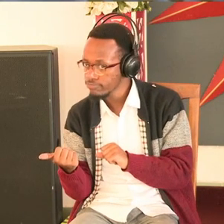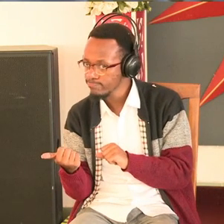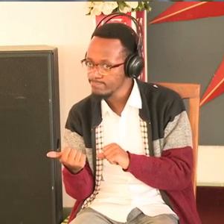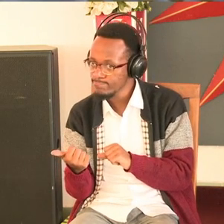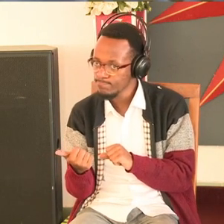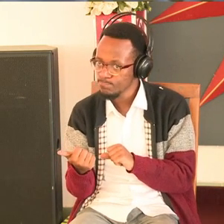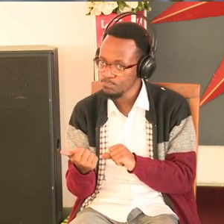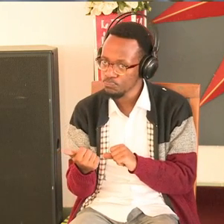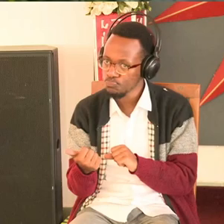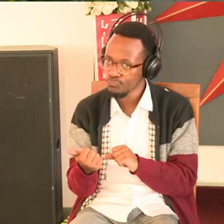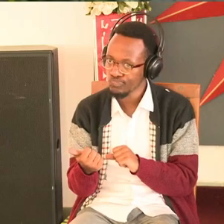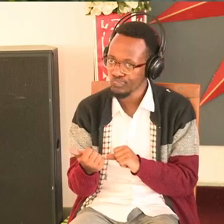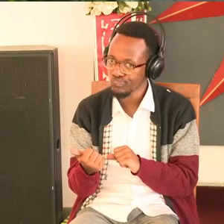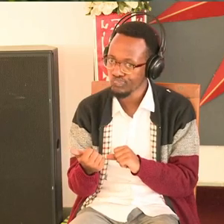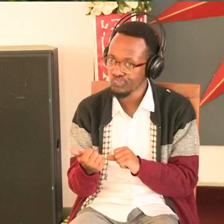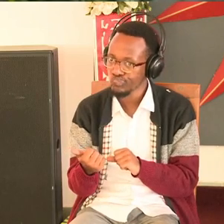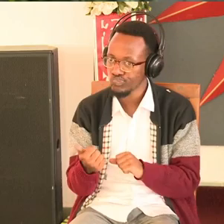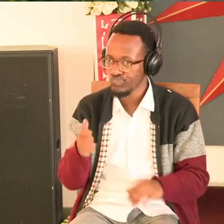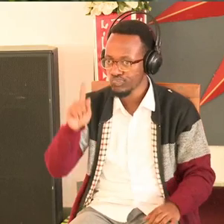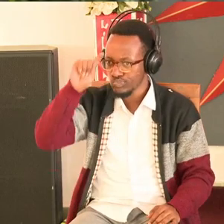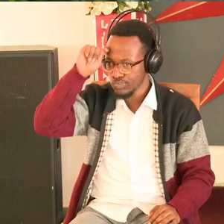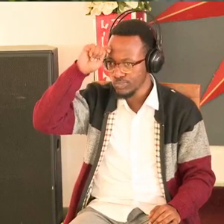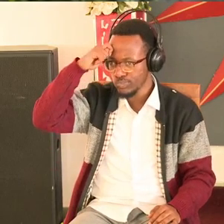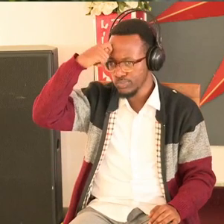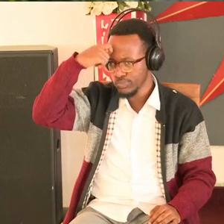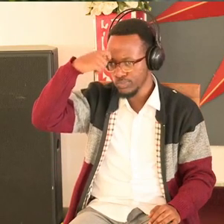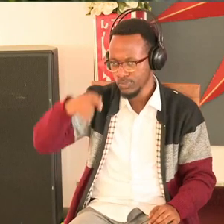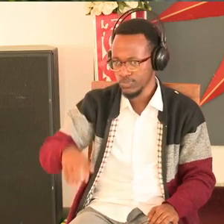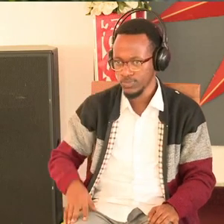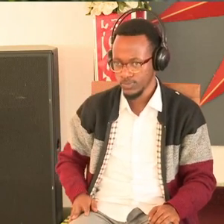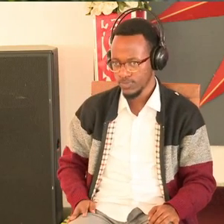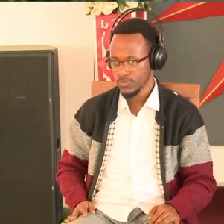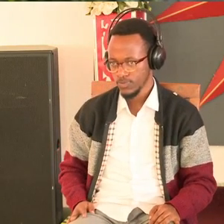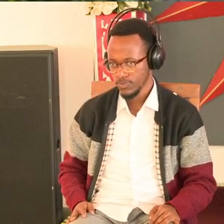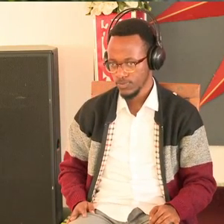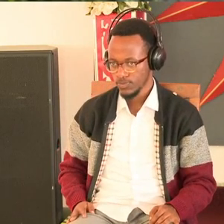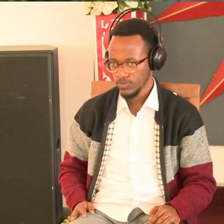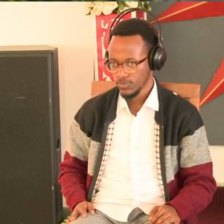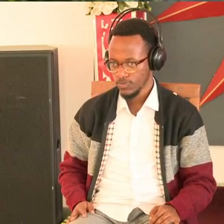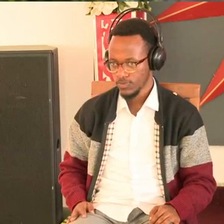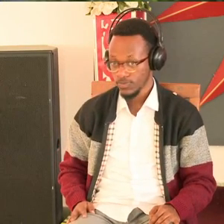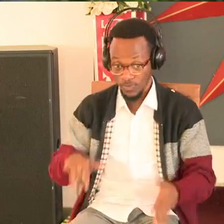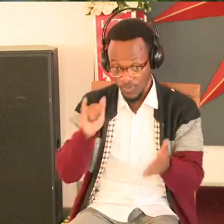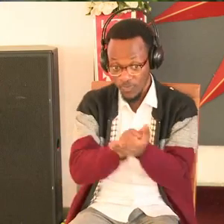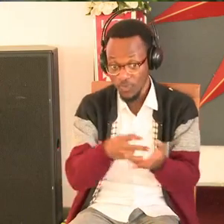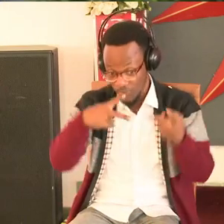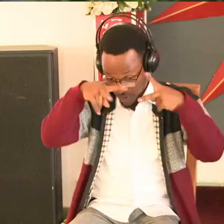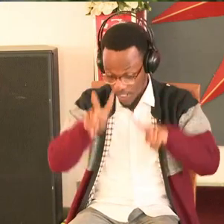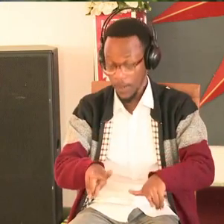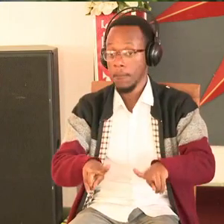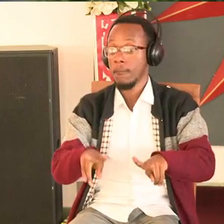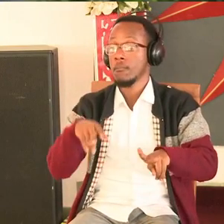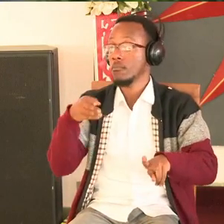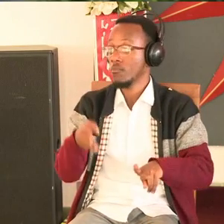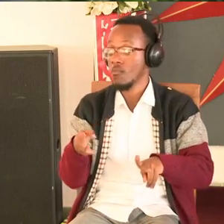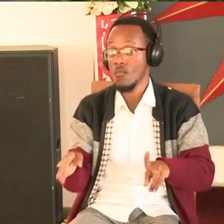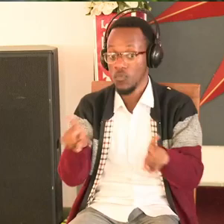abandi basigara binangiye imitima. Ibi nabyo byarabaye